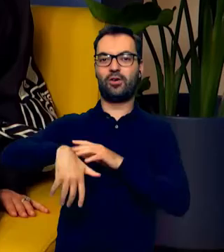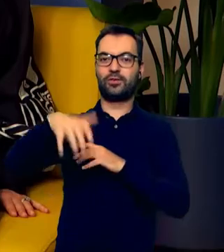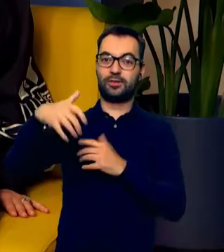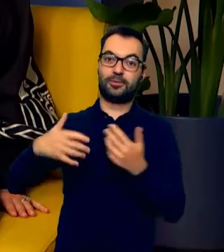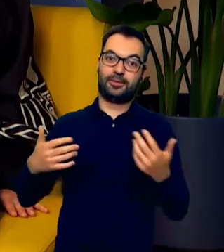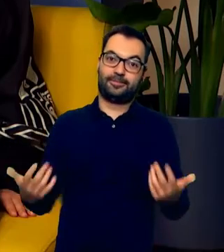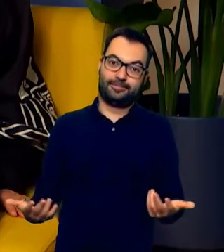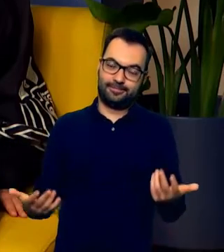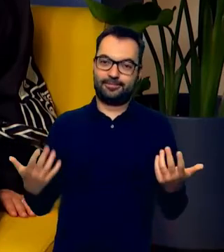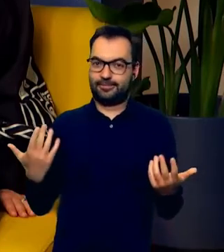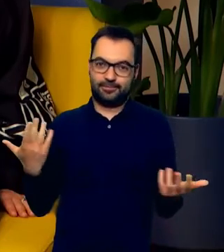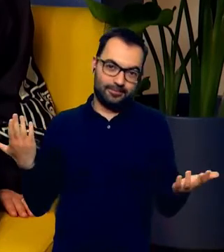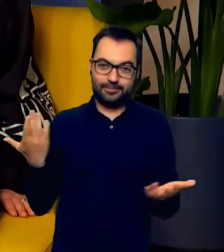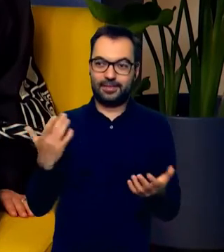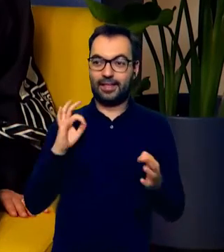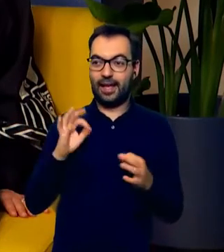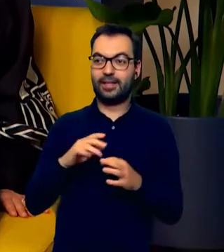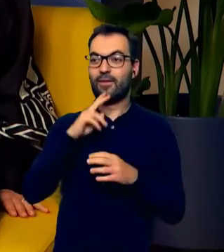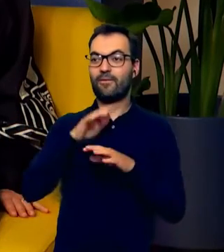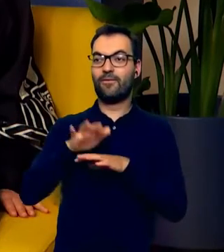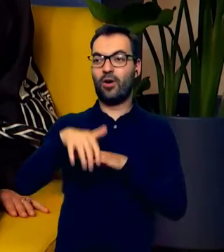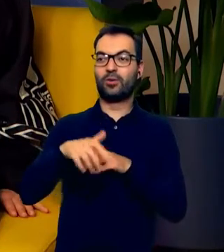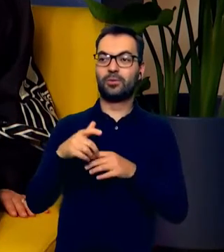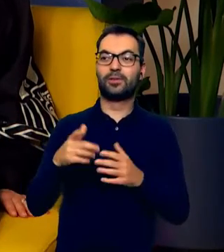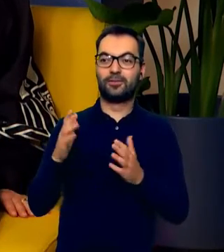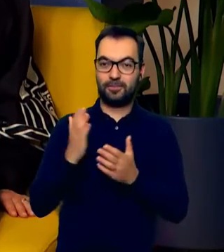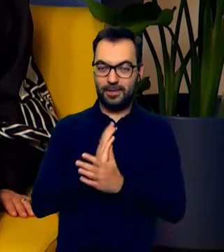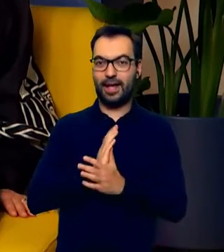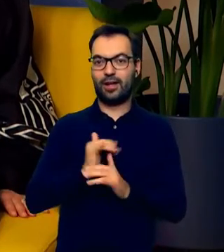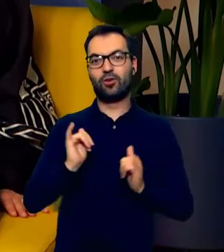chyba na tym to polega, żeby do tego wodospadu w